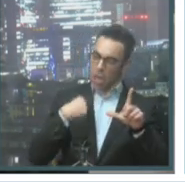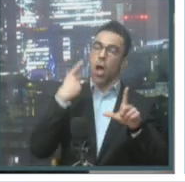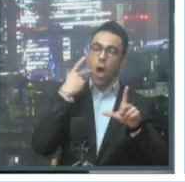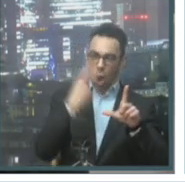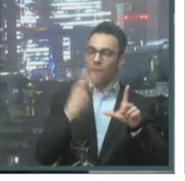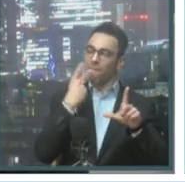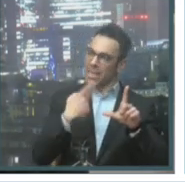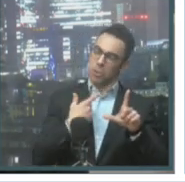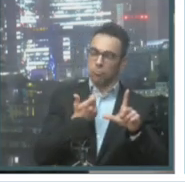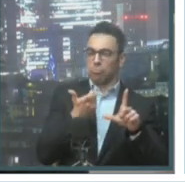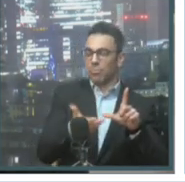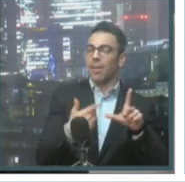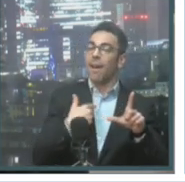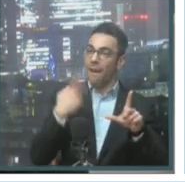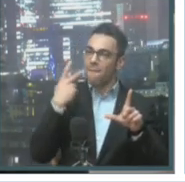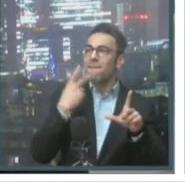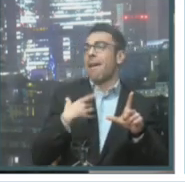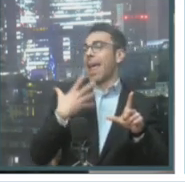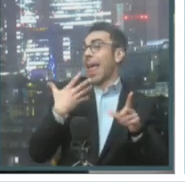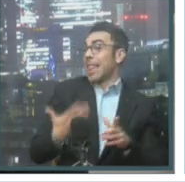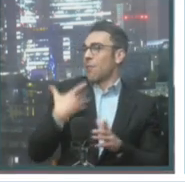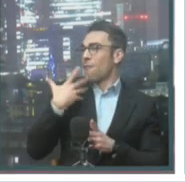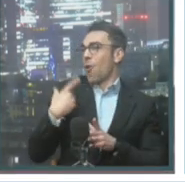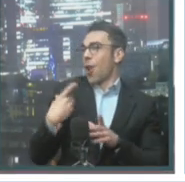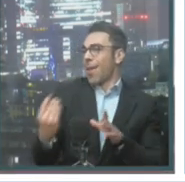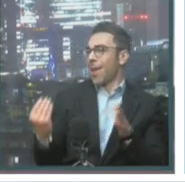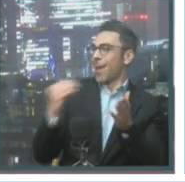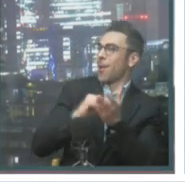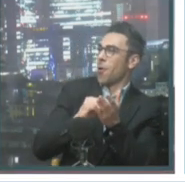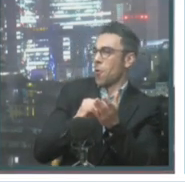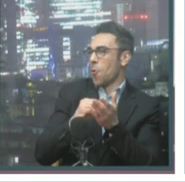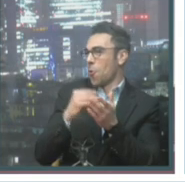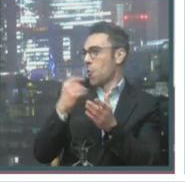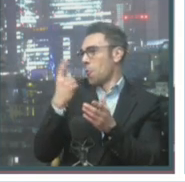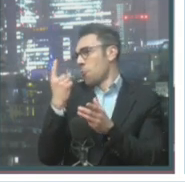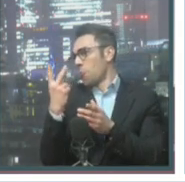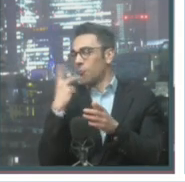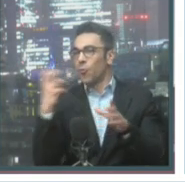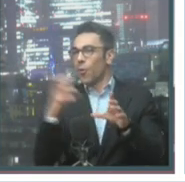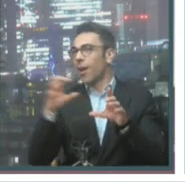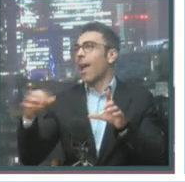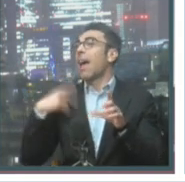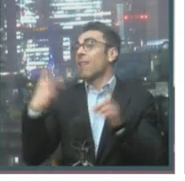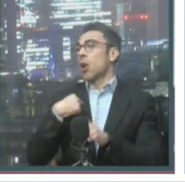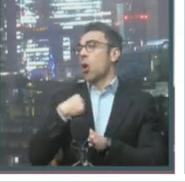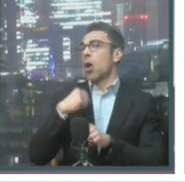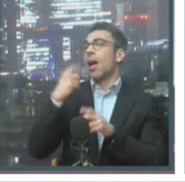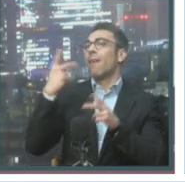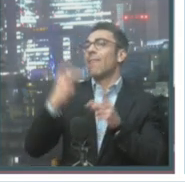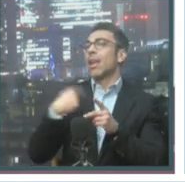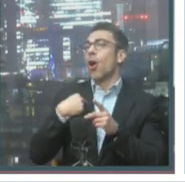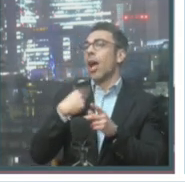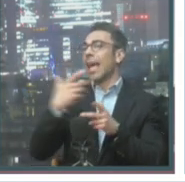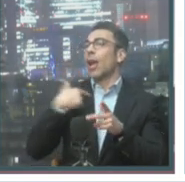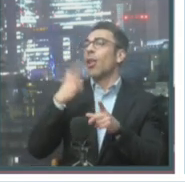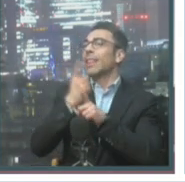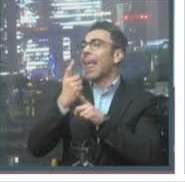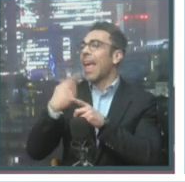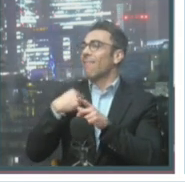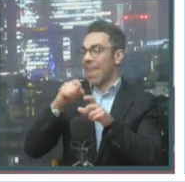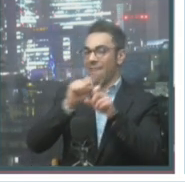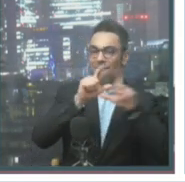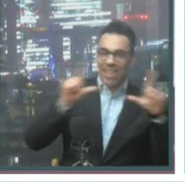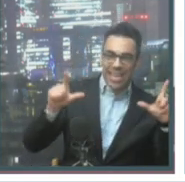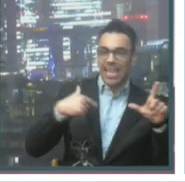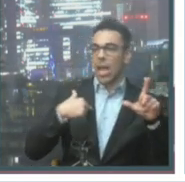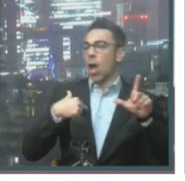direi di vederne qualcuno adesso magari più spesso sbagliato discrezionale perché abbiamo calcolato il fatto che punto dobbiamo mandare il